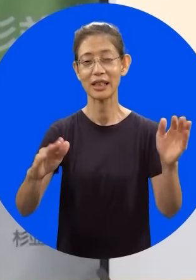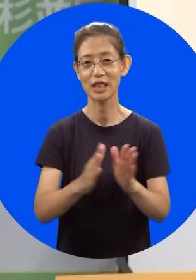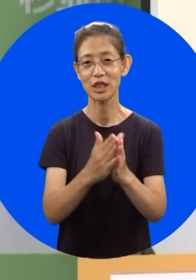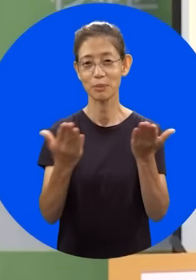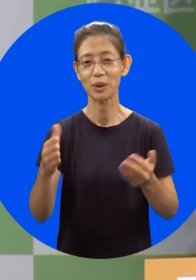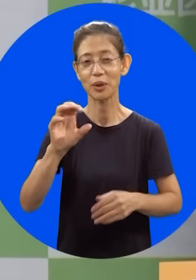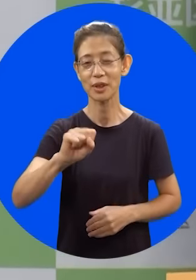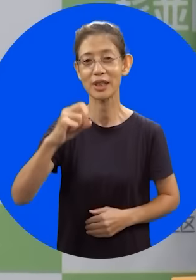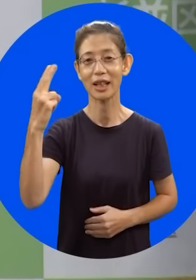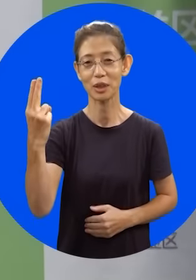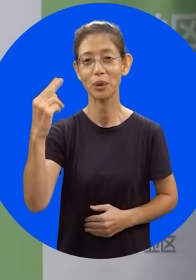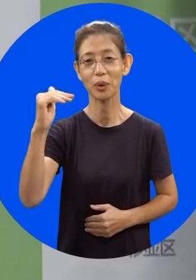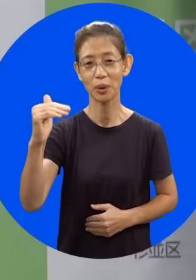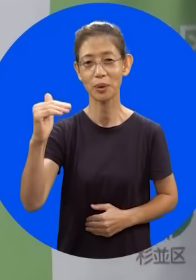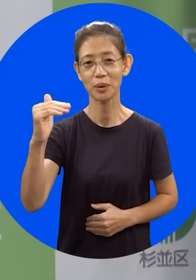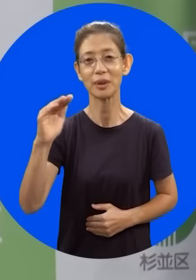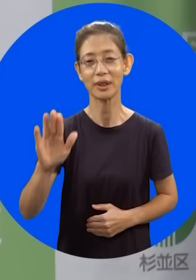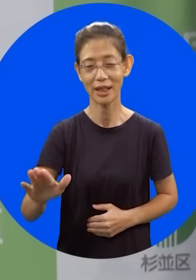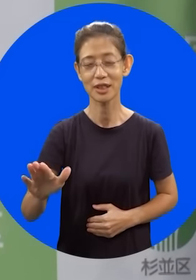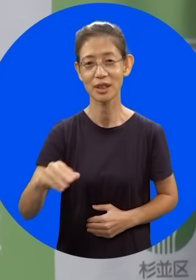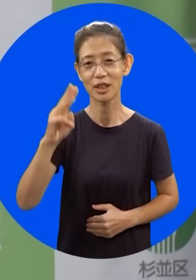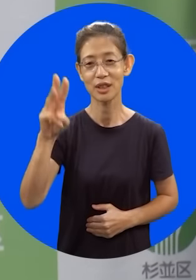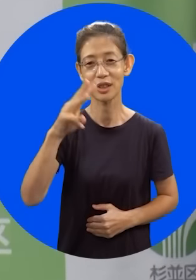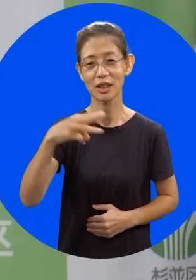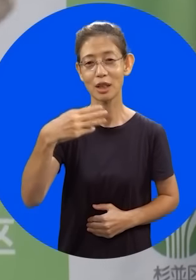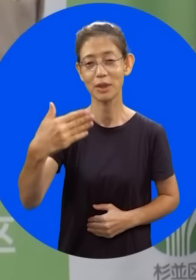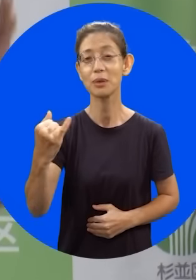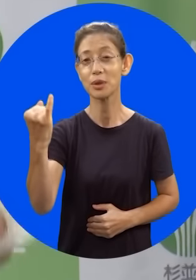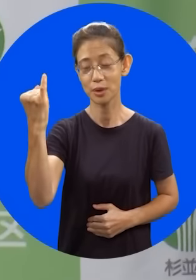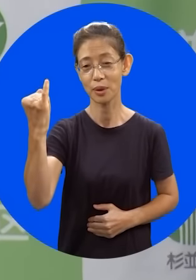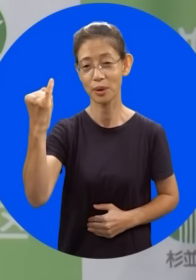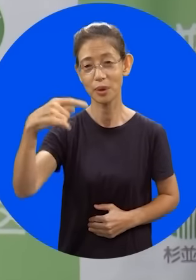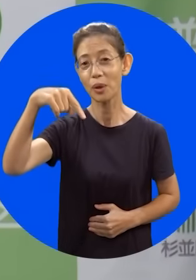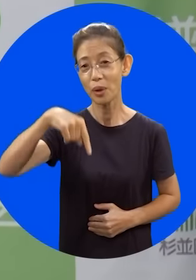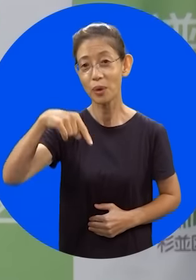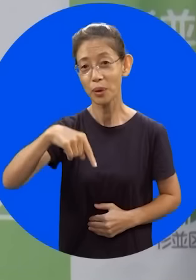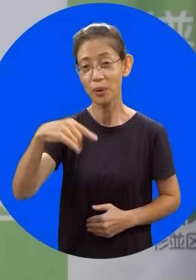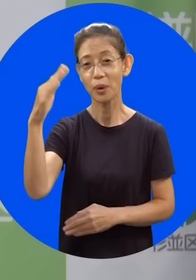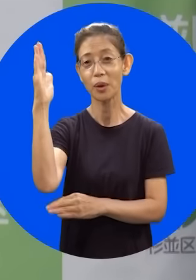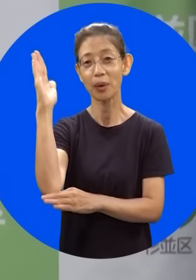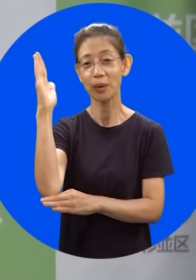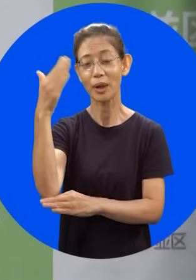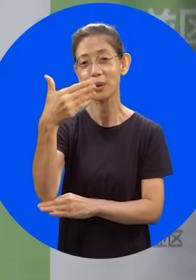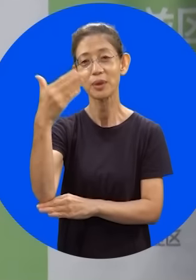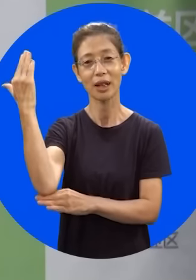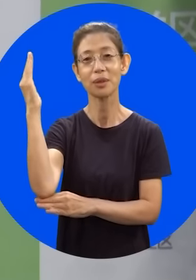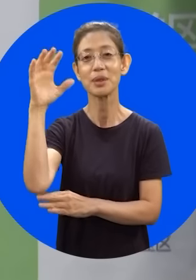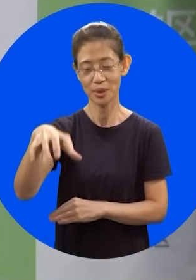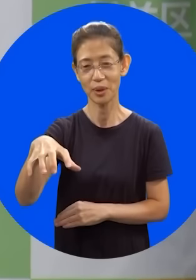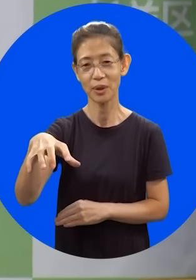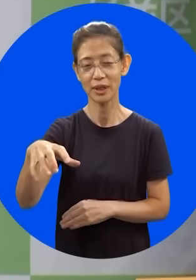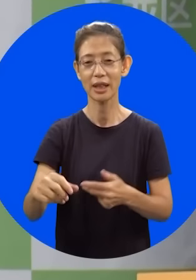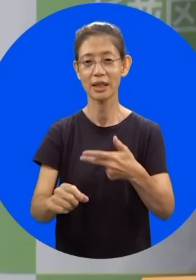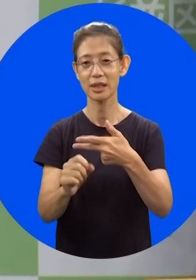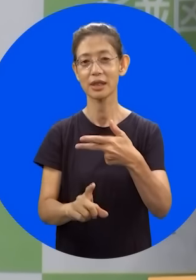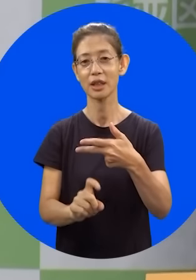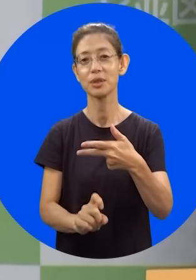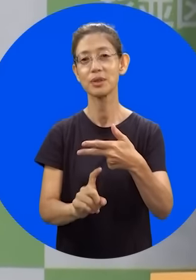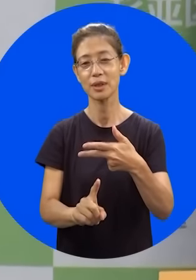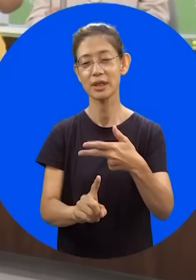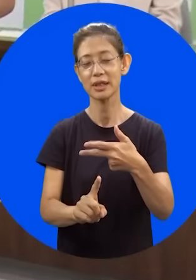岸本貞子と申します。杉並区長でこの建物区役所で7月11日から働いています